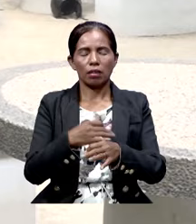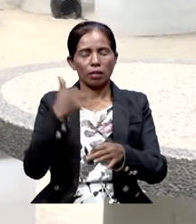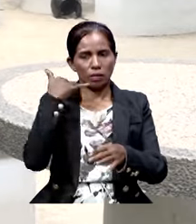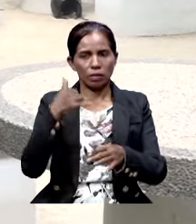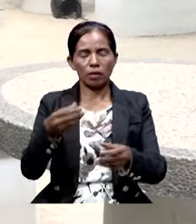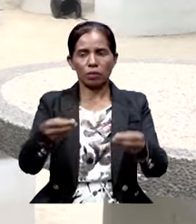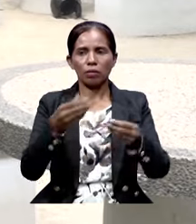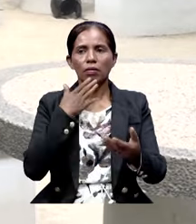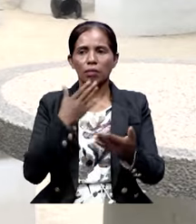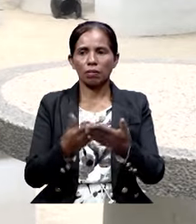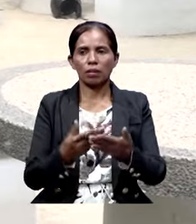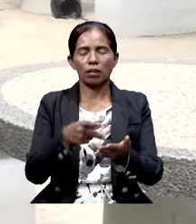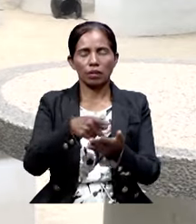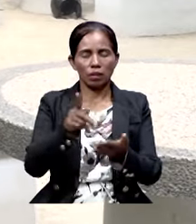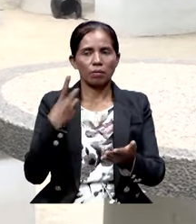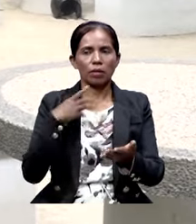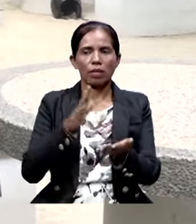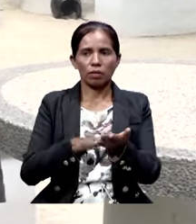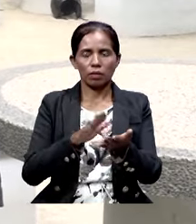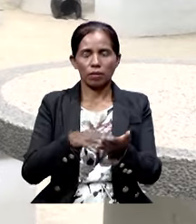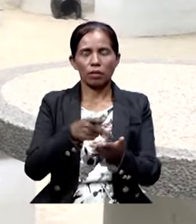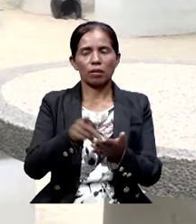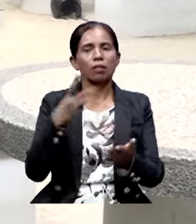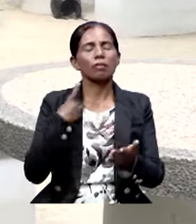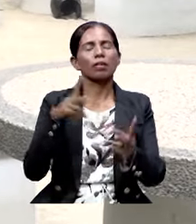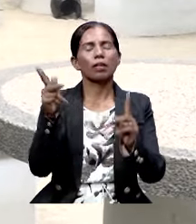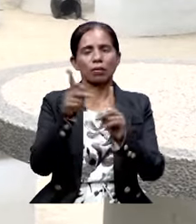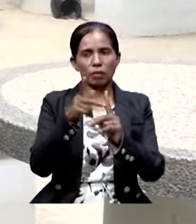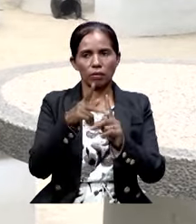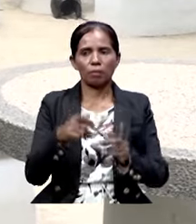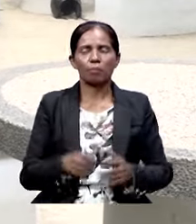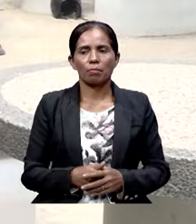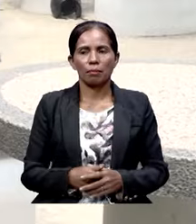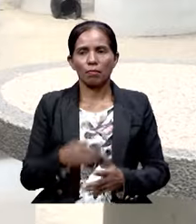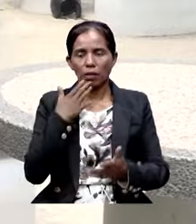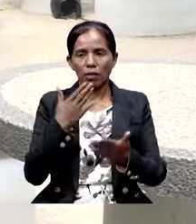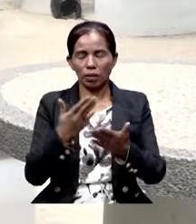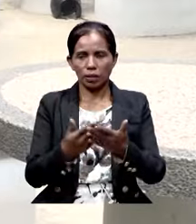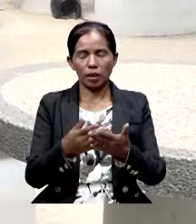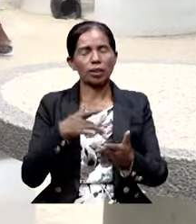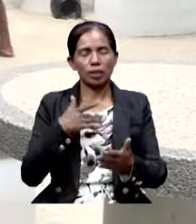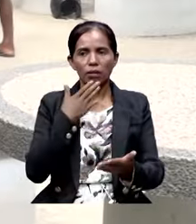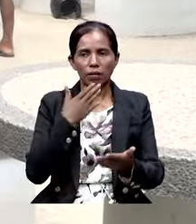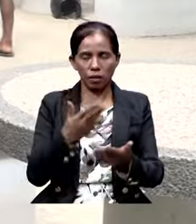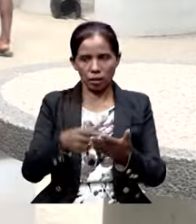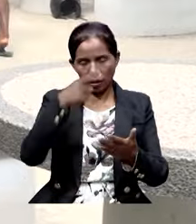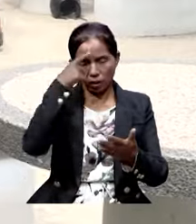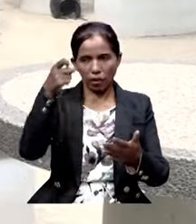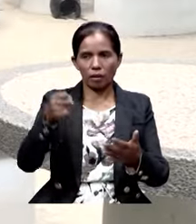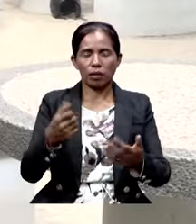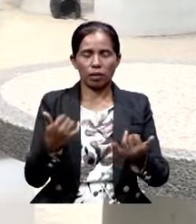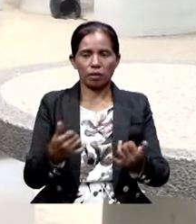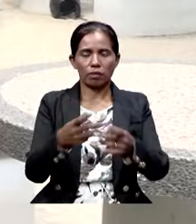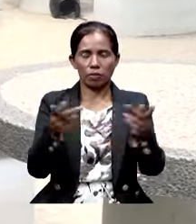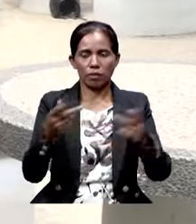ami at ne bele selam nia skola inu mos selam nia kos idane siguru sendi siguru itu antamba iha nemos fatin